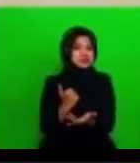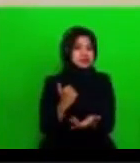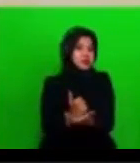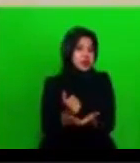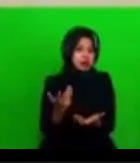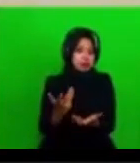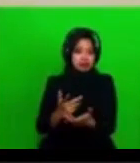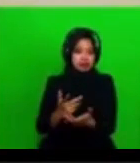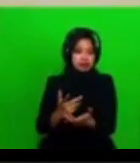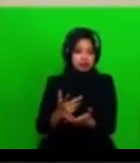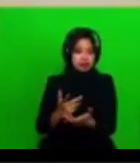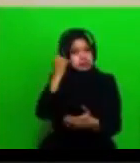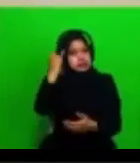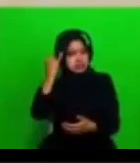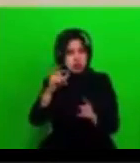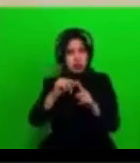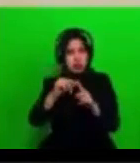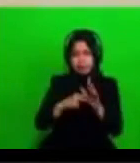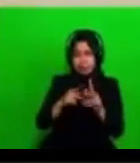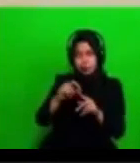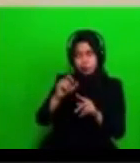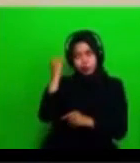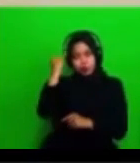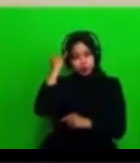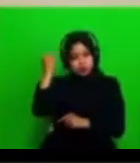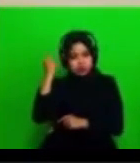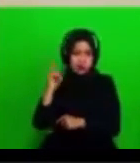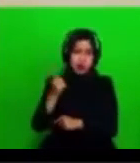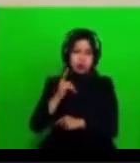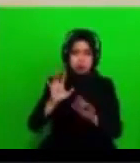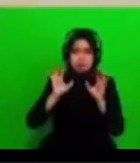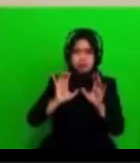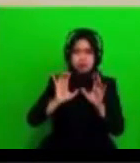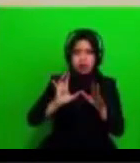kita mengidekan untuk membuat kuis pantun ya kan.